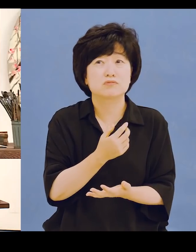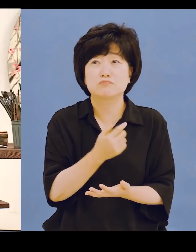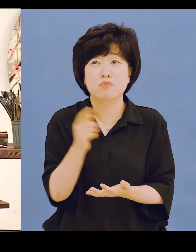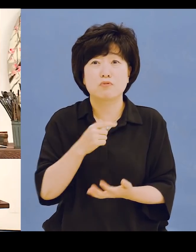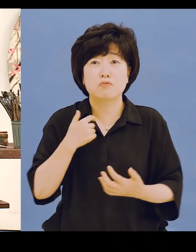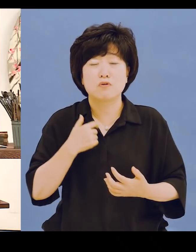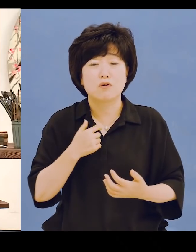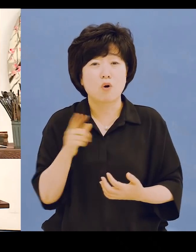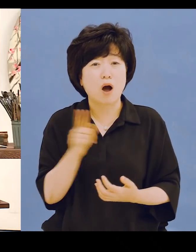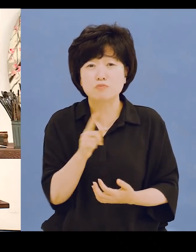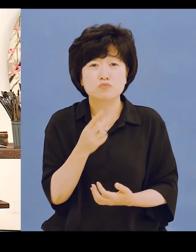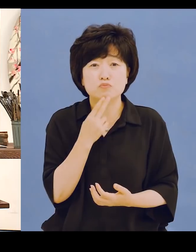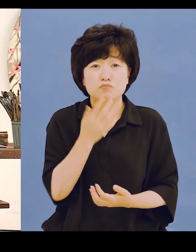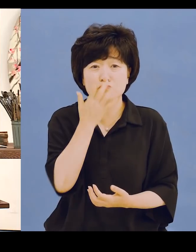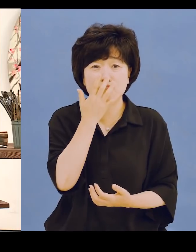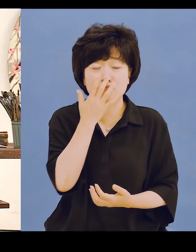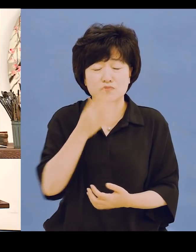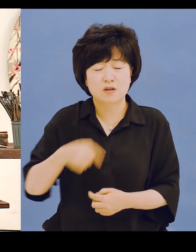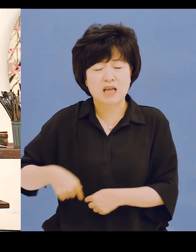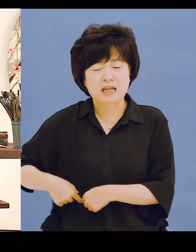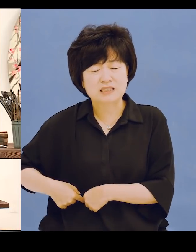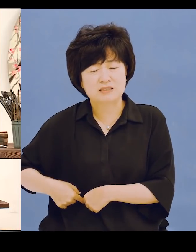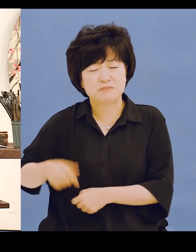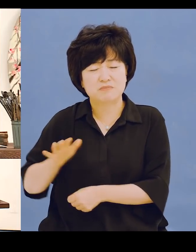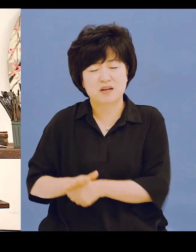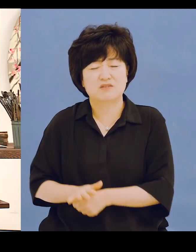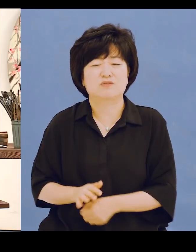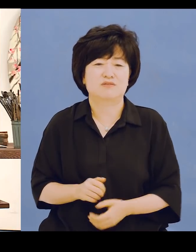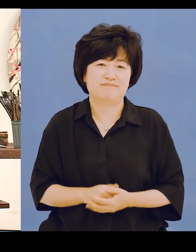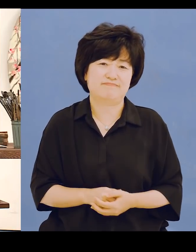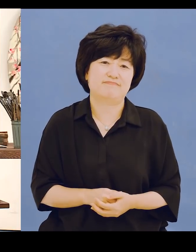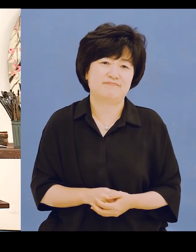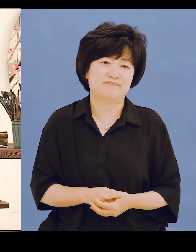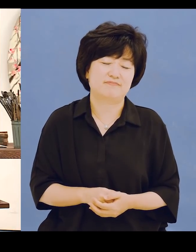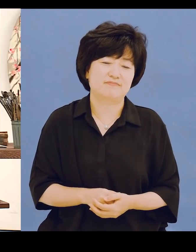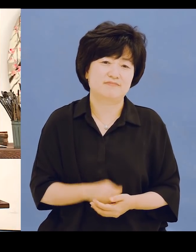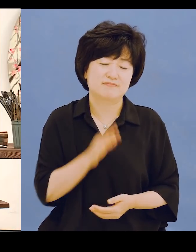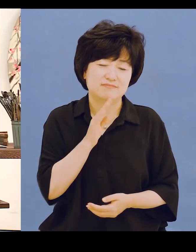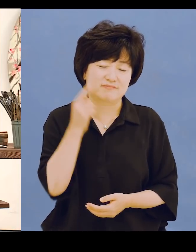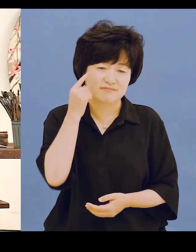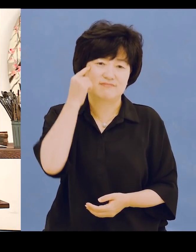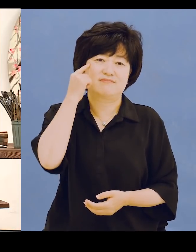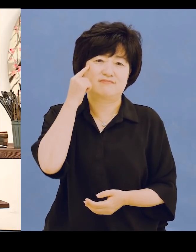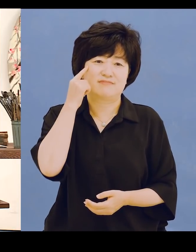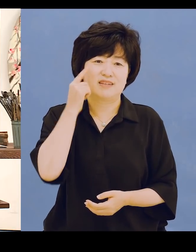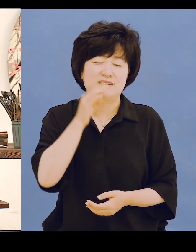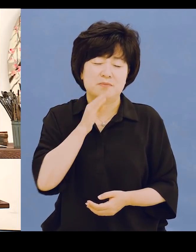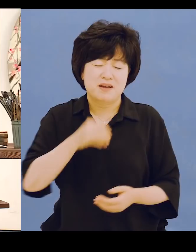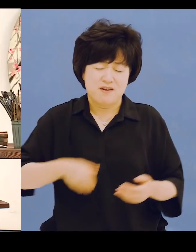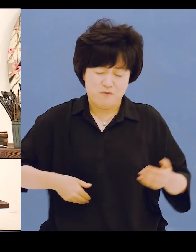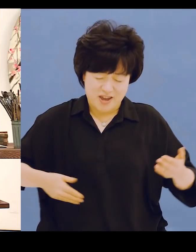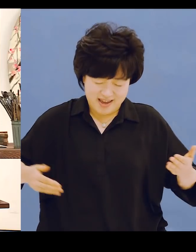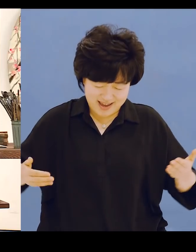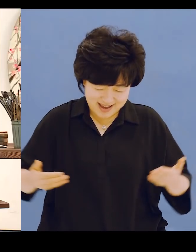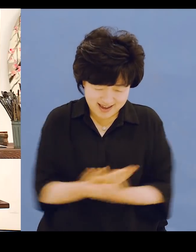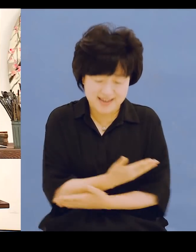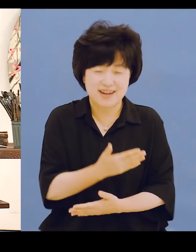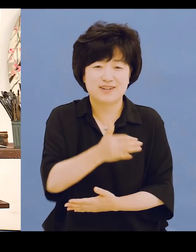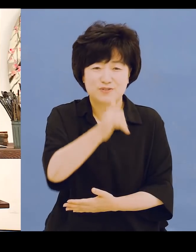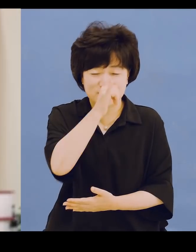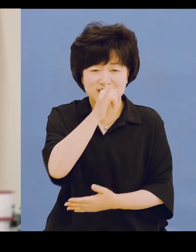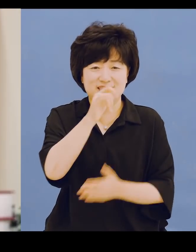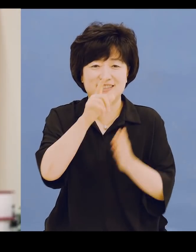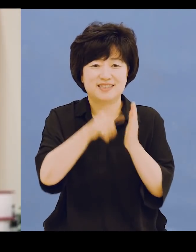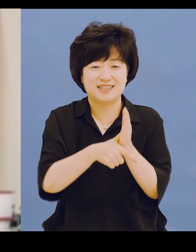그러니까 이게 저도 먼저 깨달은 부분이었고 오늘 방송 보시는 분들이 진짜 그야말로 정말 통해 자복할 수 있는 그렇습니다. 계기가